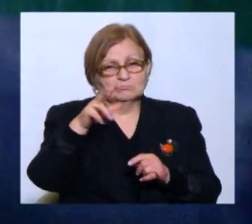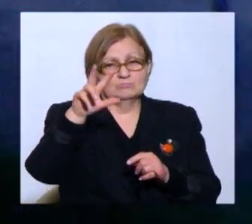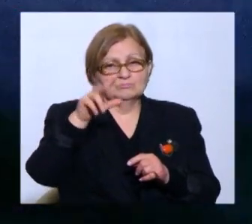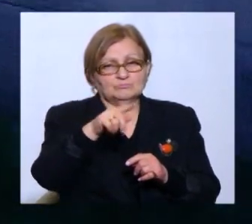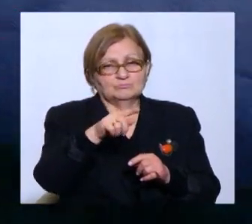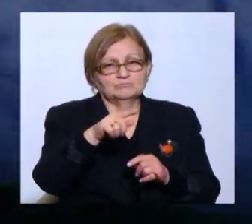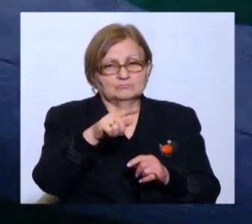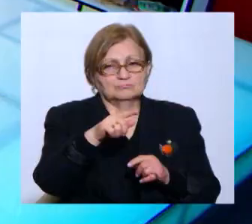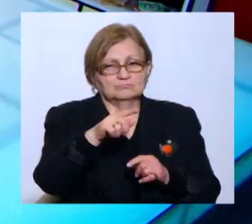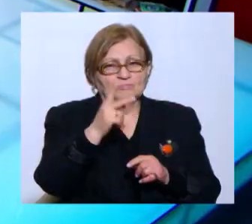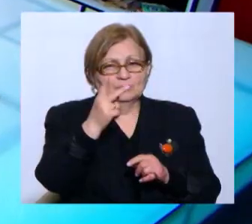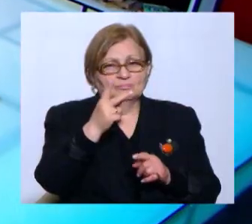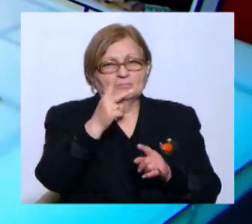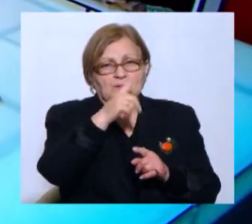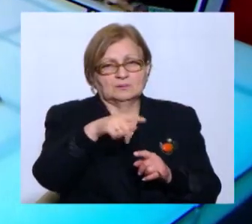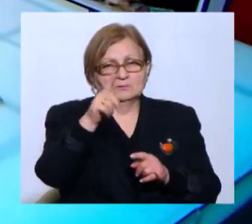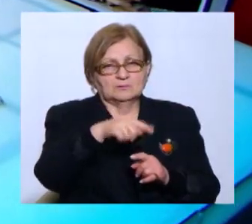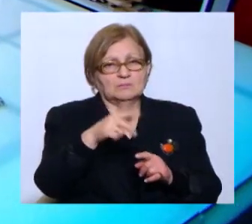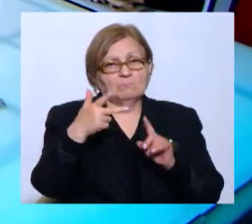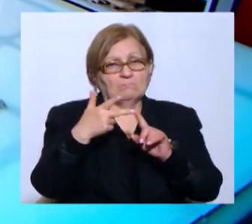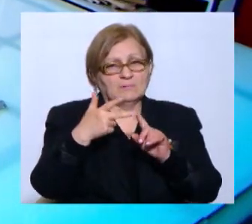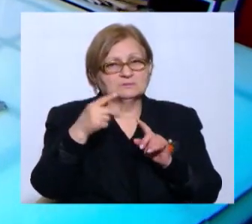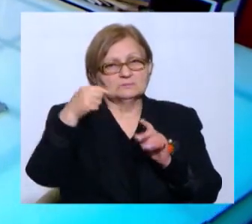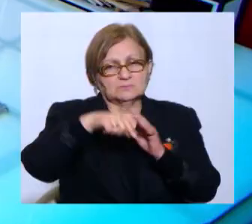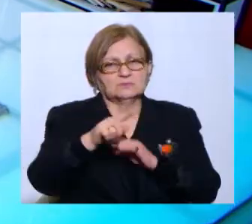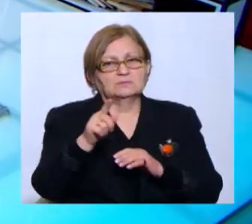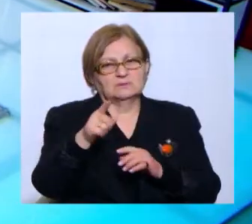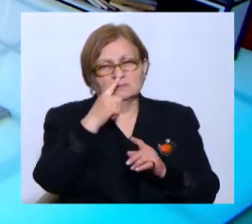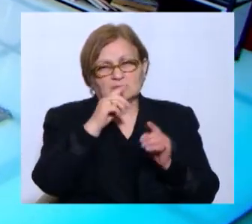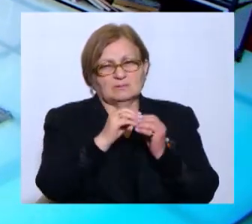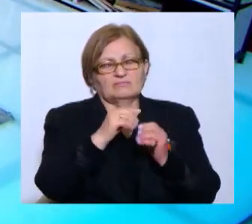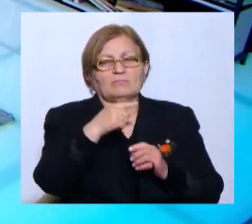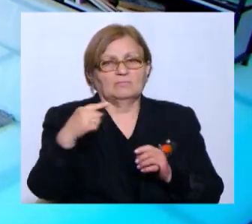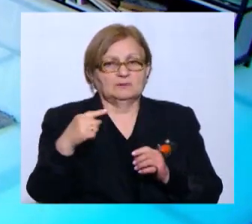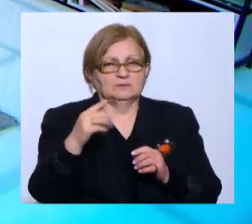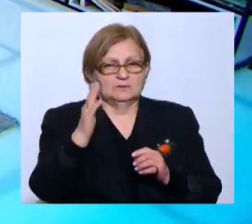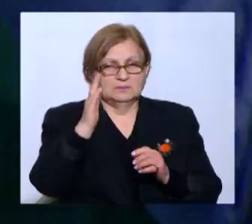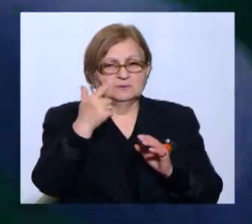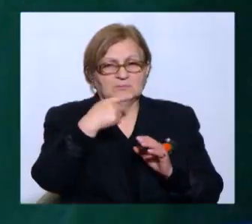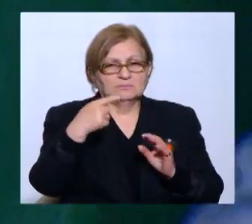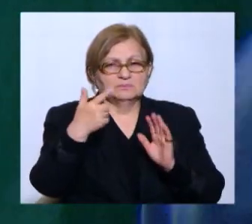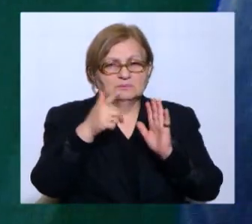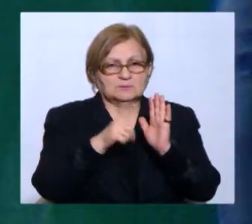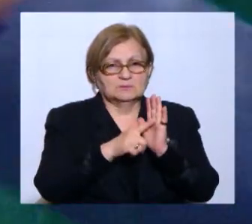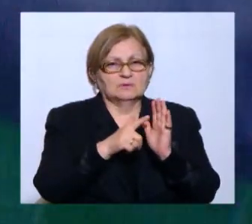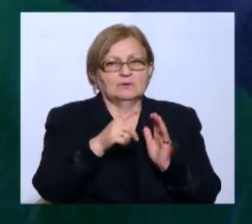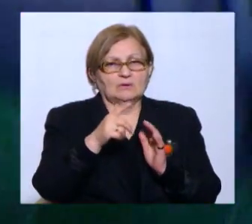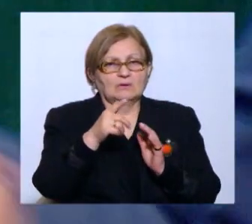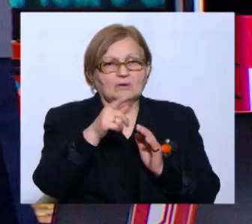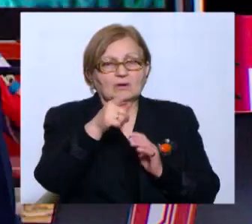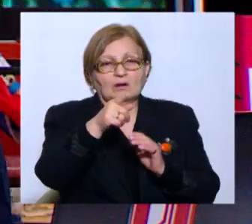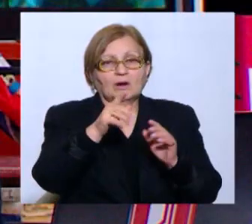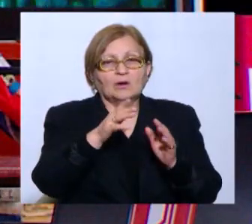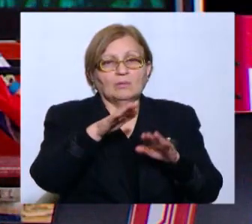ხარისხში აიყვან, ხო, 2 -ი გააბატილებს, მაგრამ მესამე -ი გაჩნდება და გამოვა -27 და ვიცით, რომ როცა უარყოფითი ხარისხი, უარყოფითი